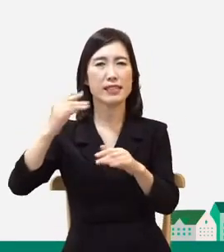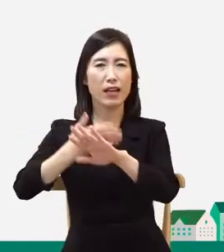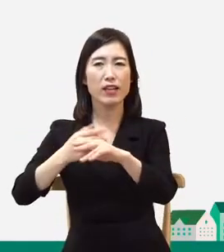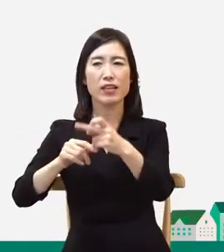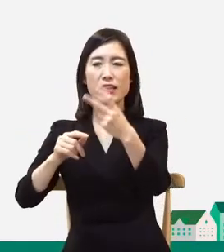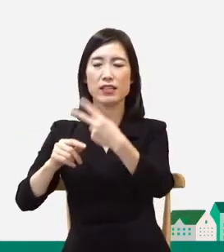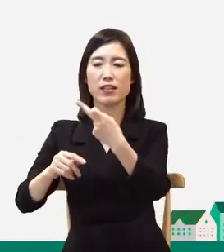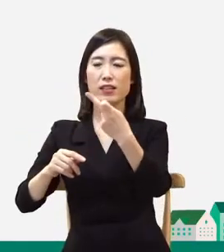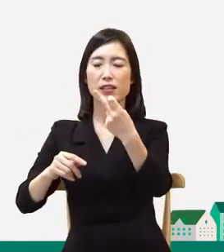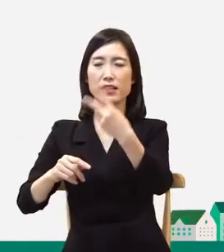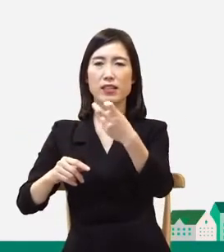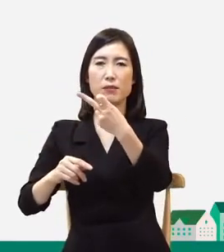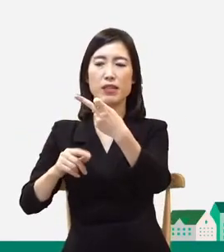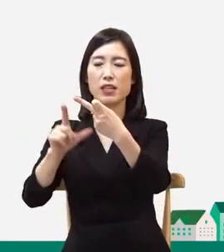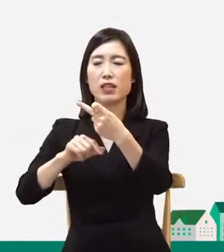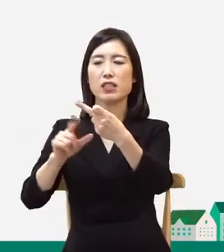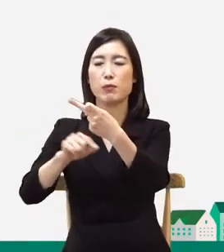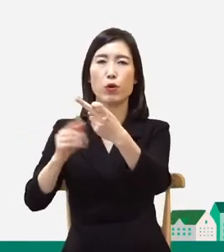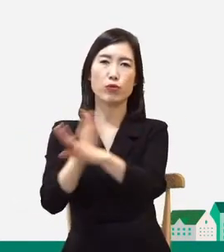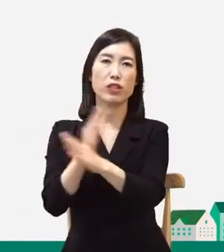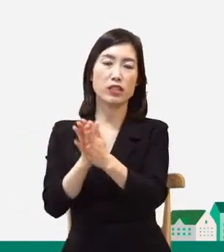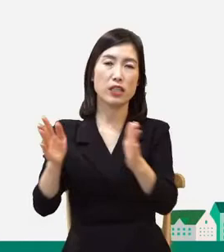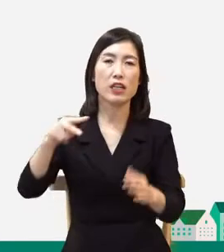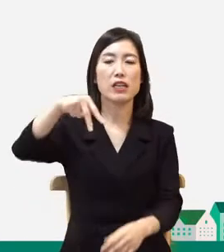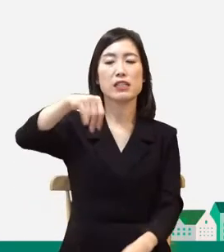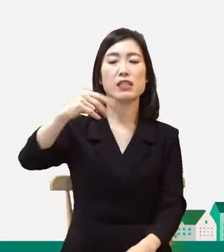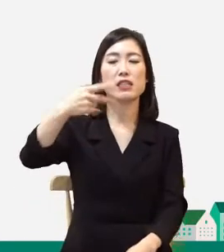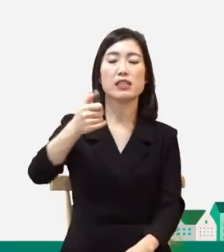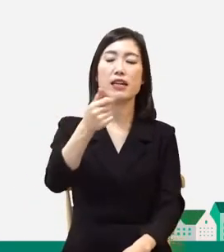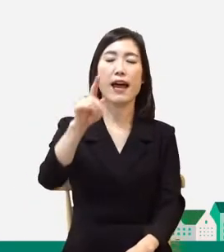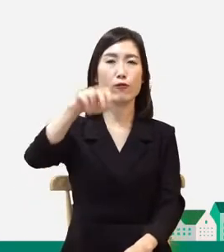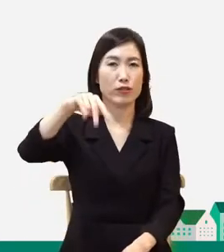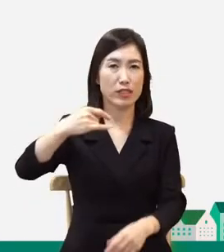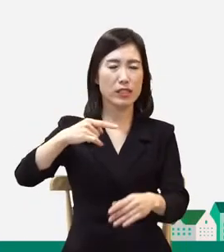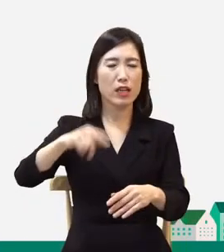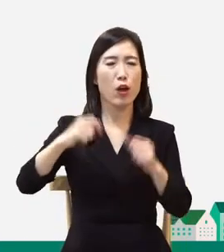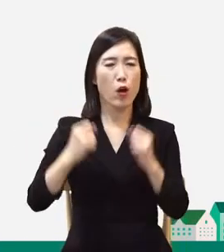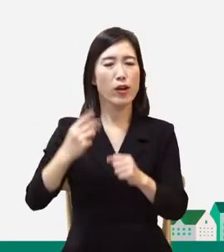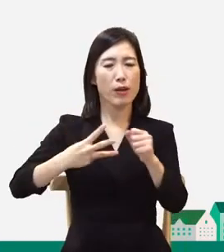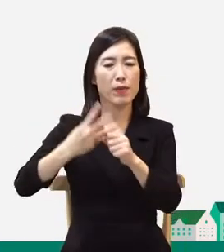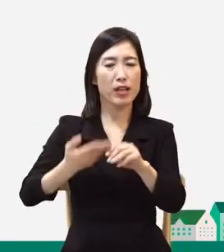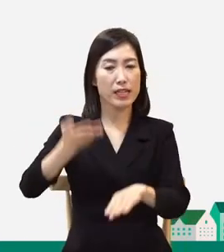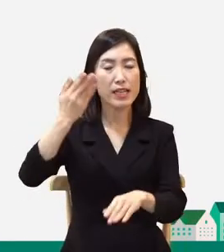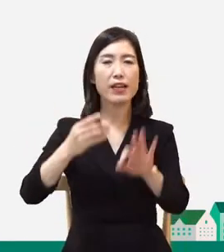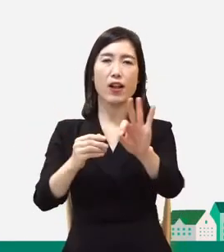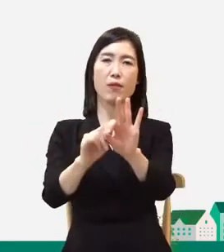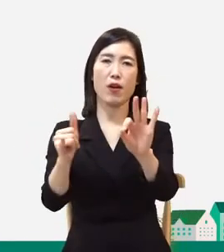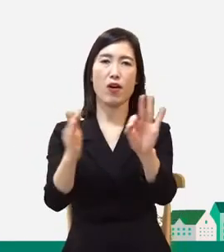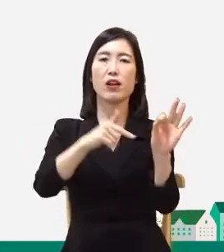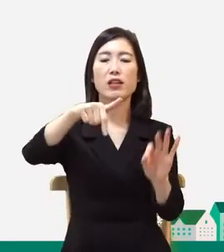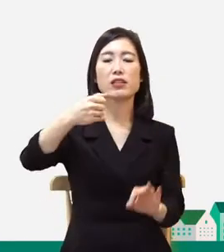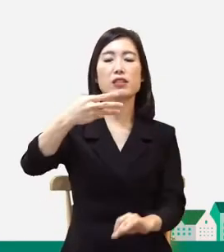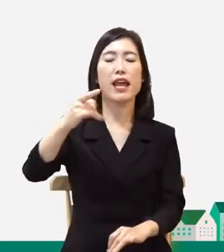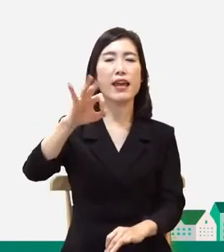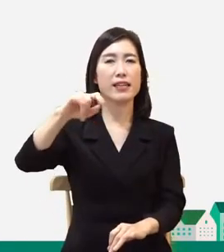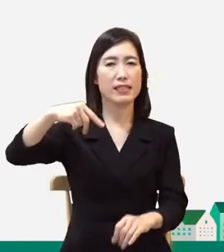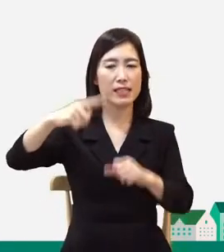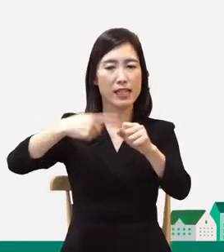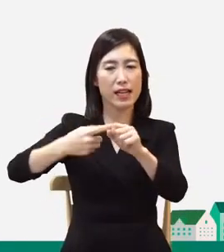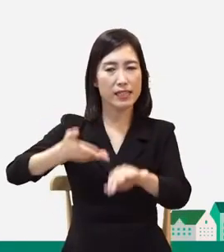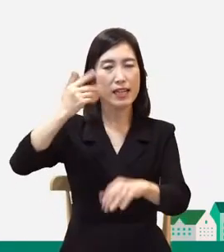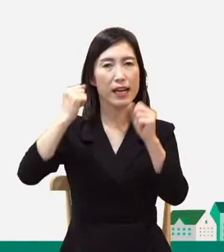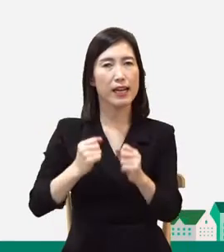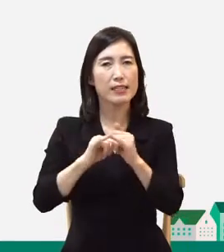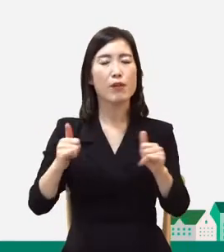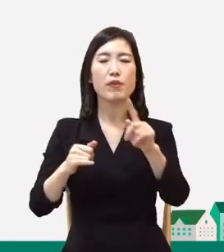2019년 12월부터 운영되었습니다. 시드하우스는 3년 이상 거주하신 분이 10명, 그레이스빌은 1년 이상